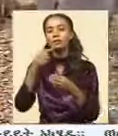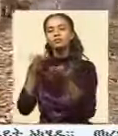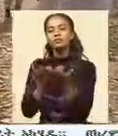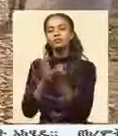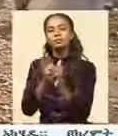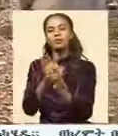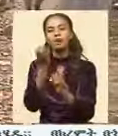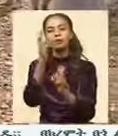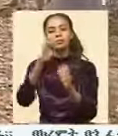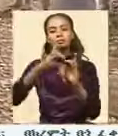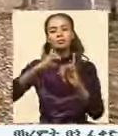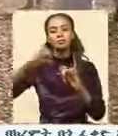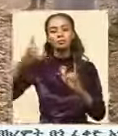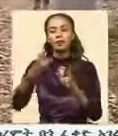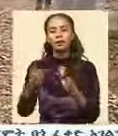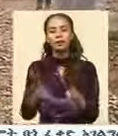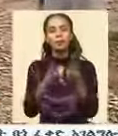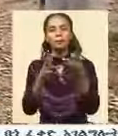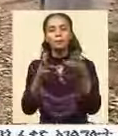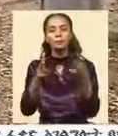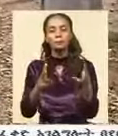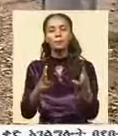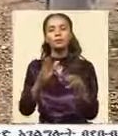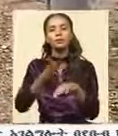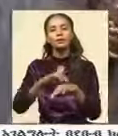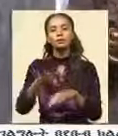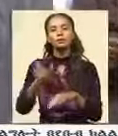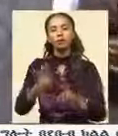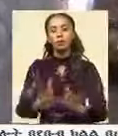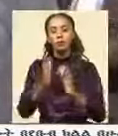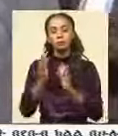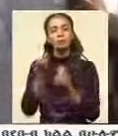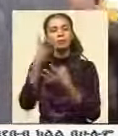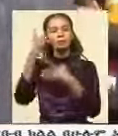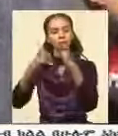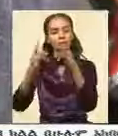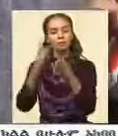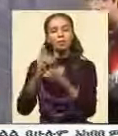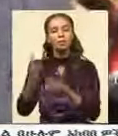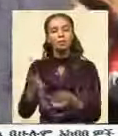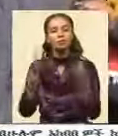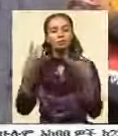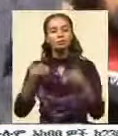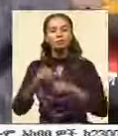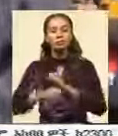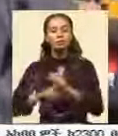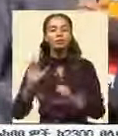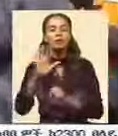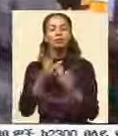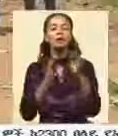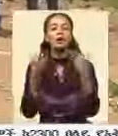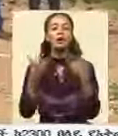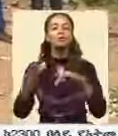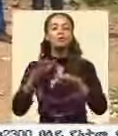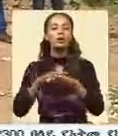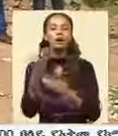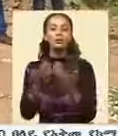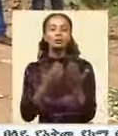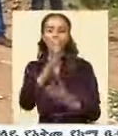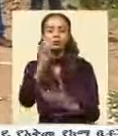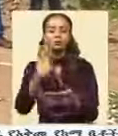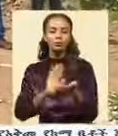በ12 ኪሎ ሜትር የመንገድ ምረቃ መርሃ ግብር ላይ የተገኙ ነዋሪዎች ለበርካታ ዘመናት በመንገድ እጦት መሰቃየታቸውን ገልጸው አሁን ላይ አገልግሎቱ